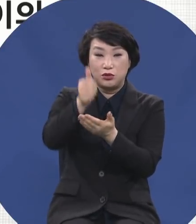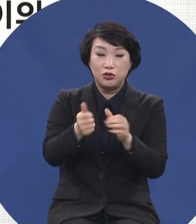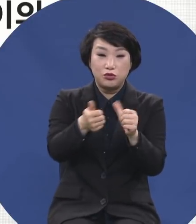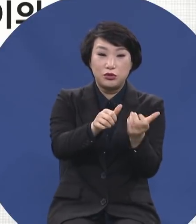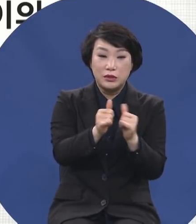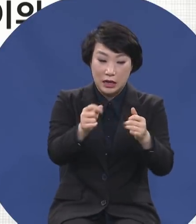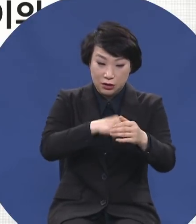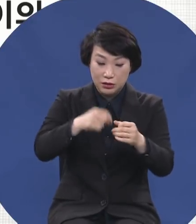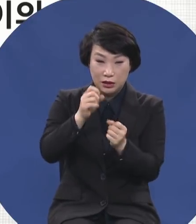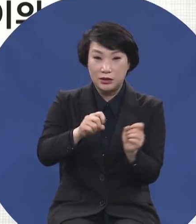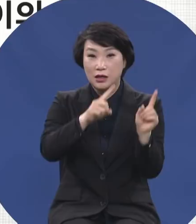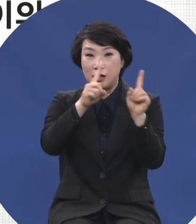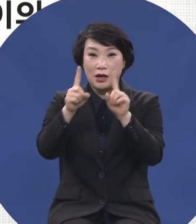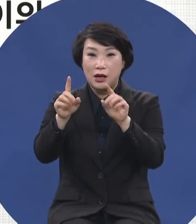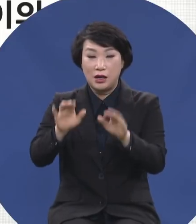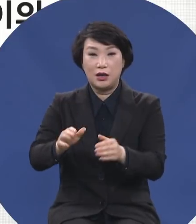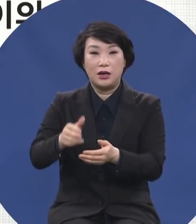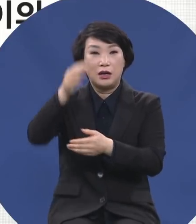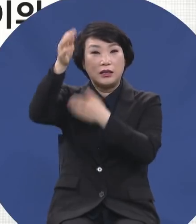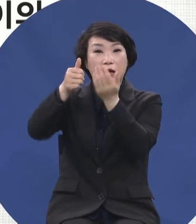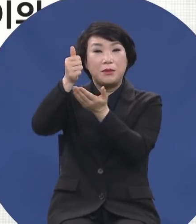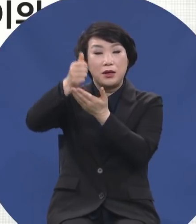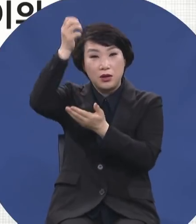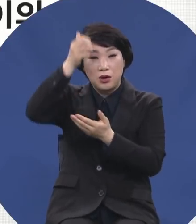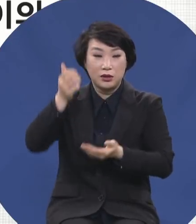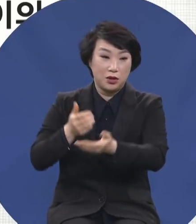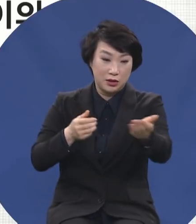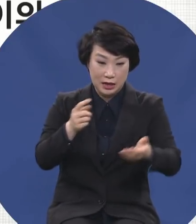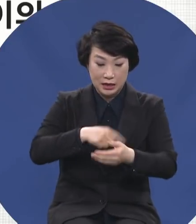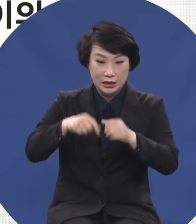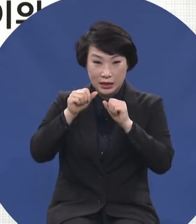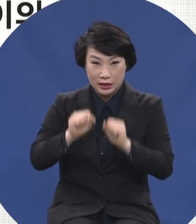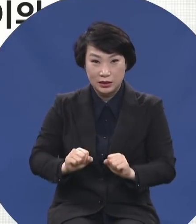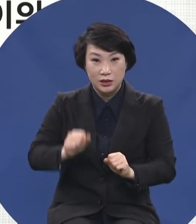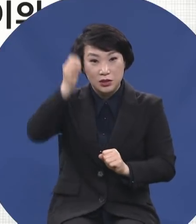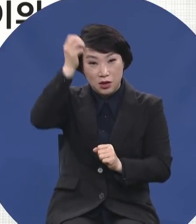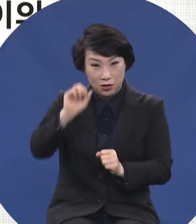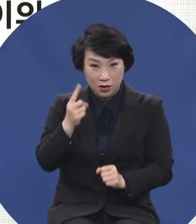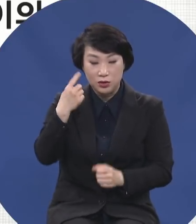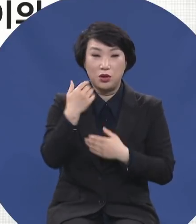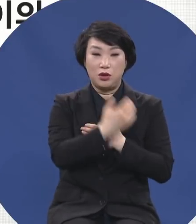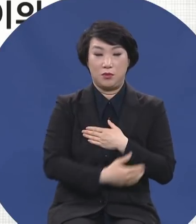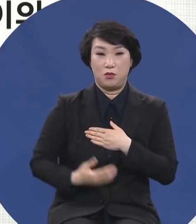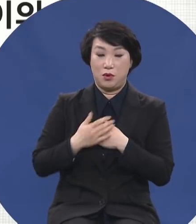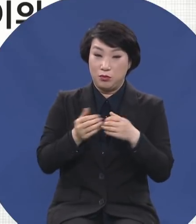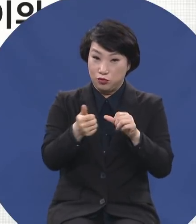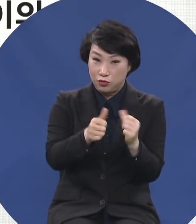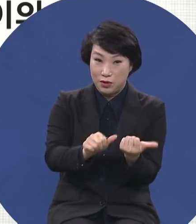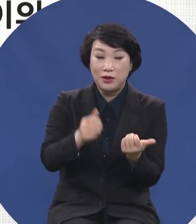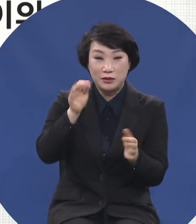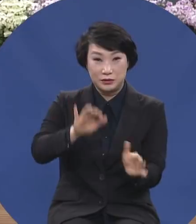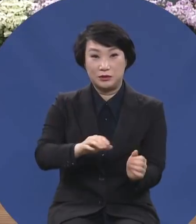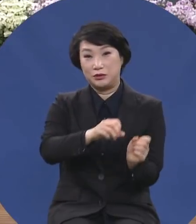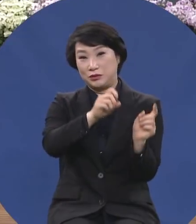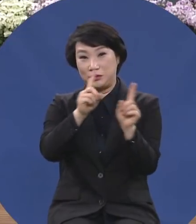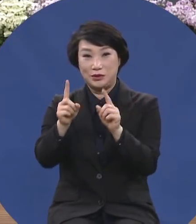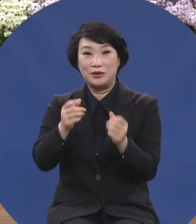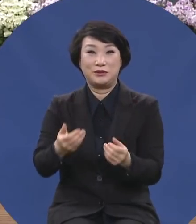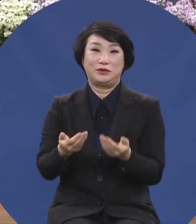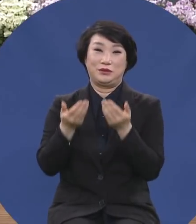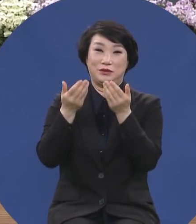가운데서 살리신 이가 너희 안에 거하시는 그의 영으로 말미암아 너희 죽을 몸도 살리시리라.